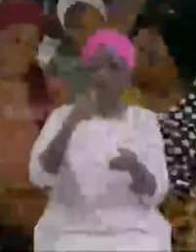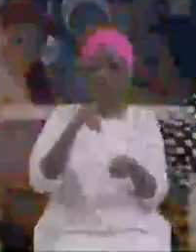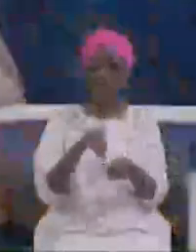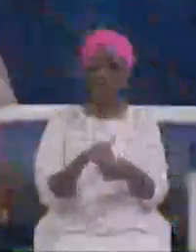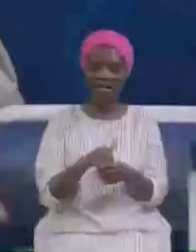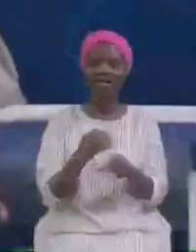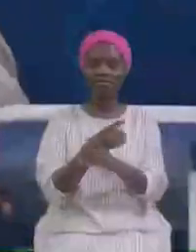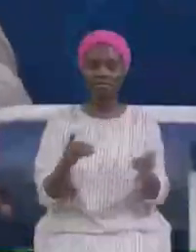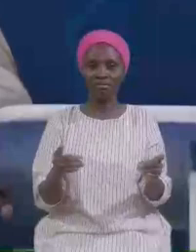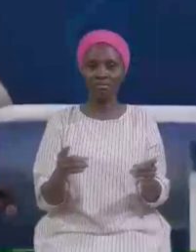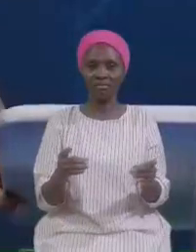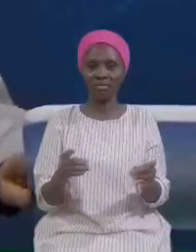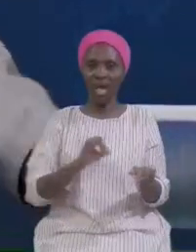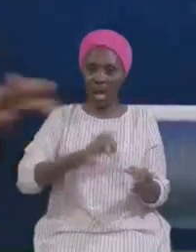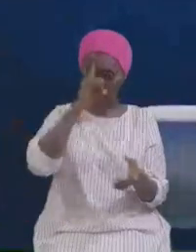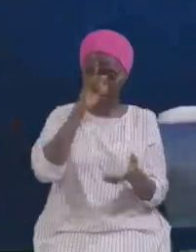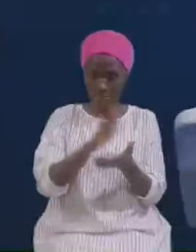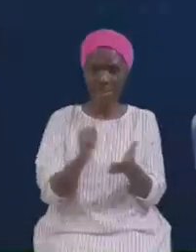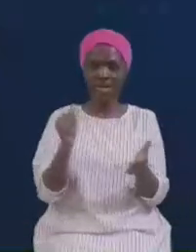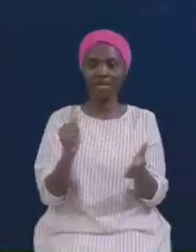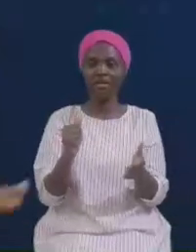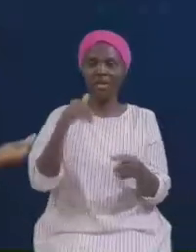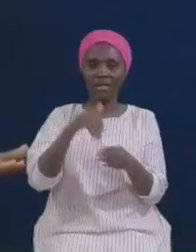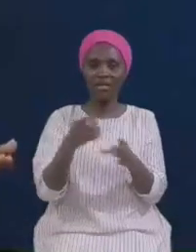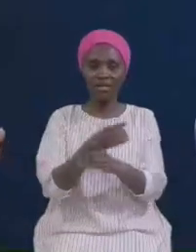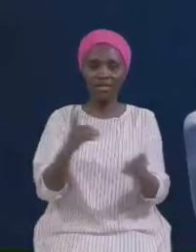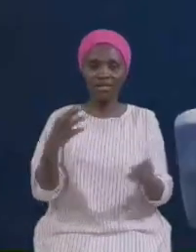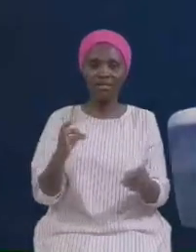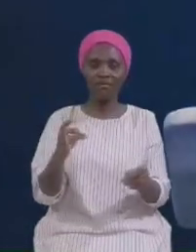Je crois qu'il peut délivrer tout.